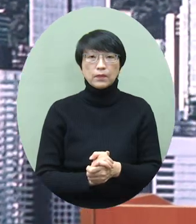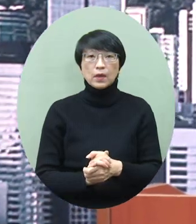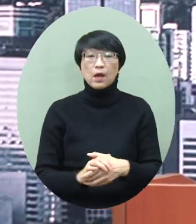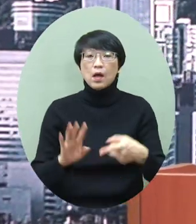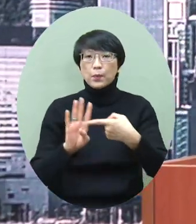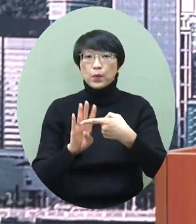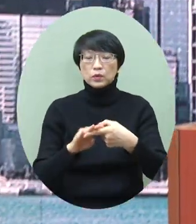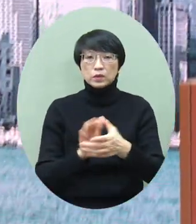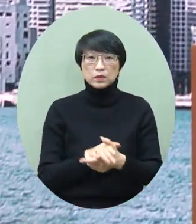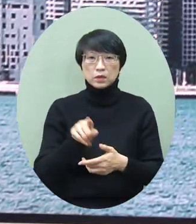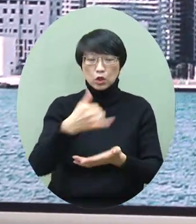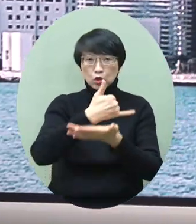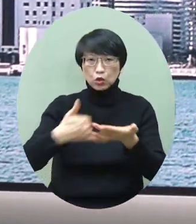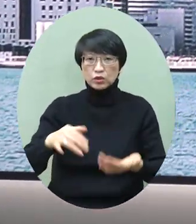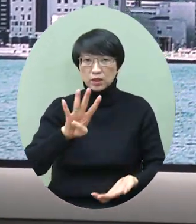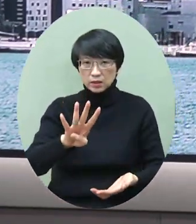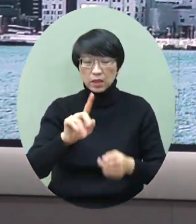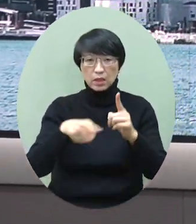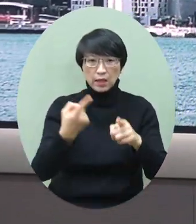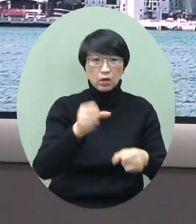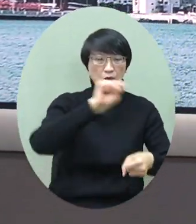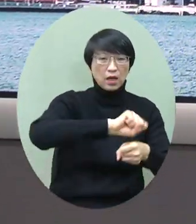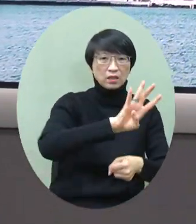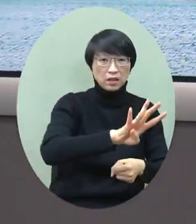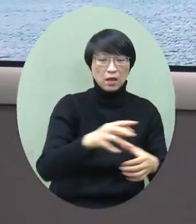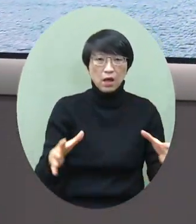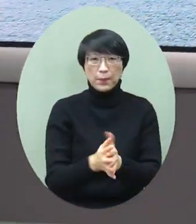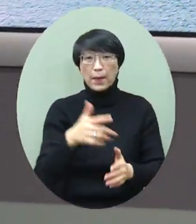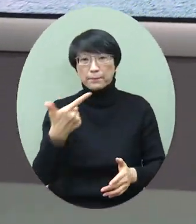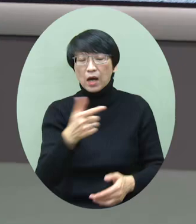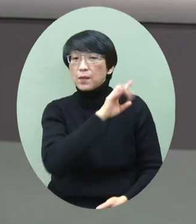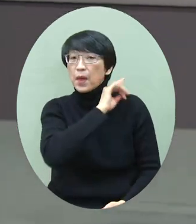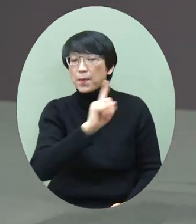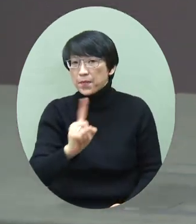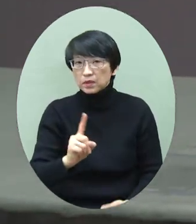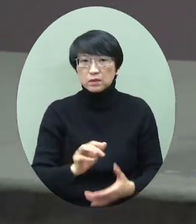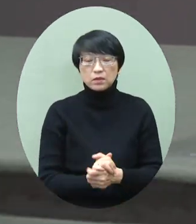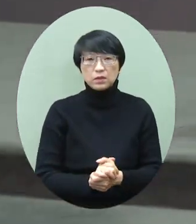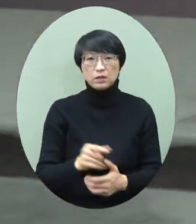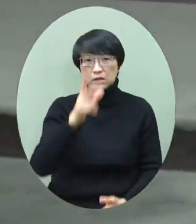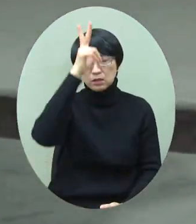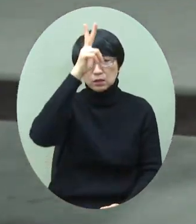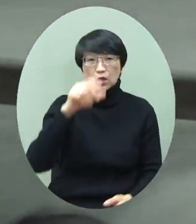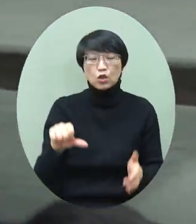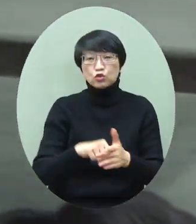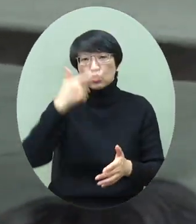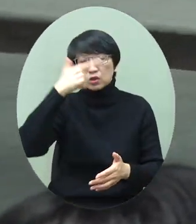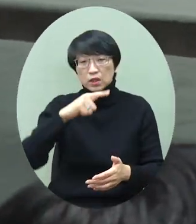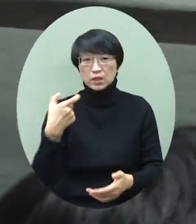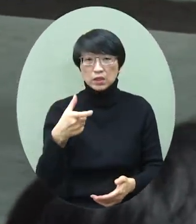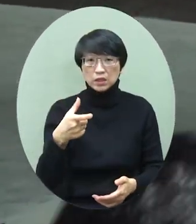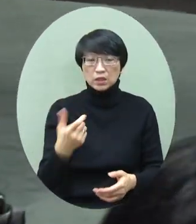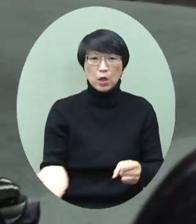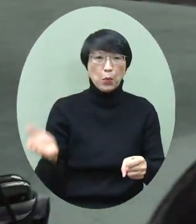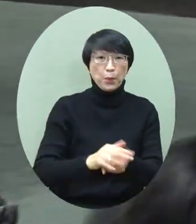先問一下咧，退出咗4間同新增嗰4間分別係邊8間啦？另外有冇計到政府最新包底金額要幾多咧？唔